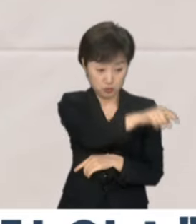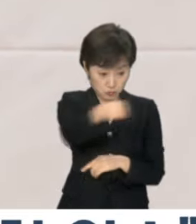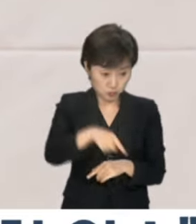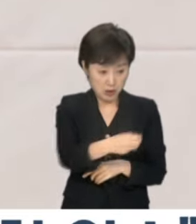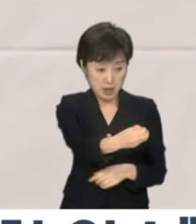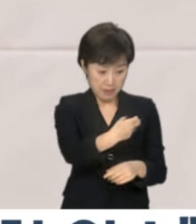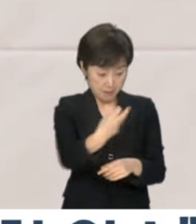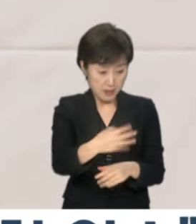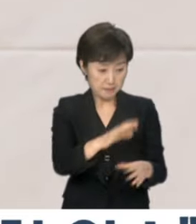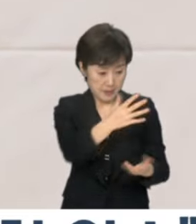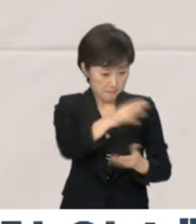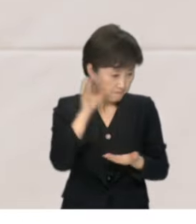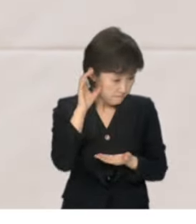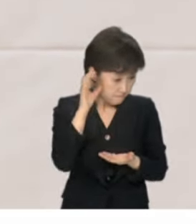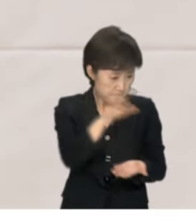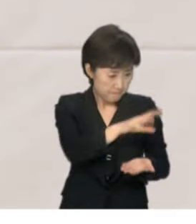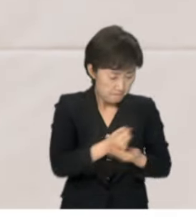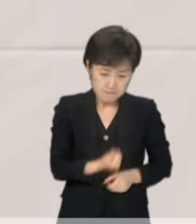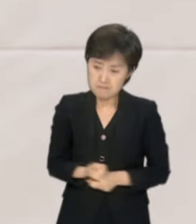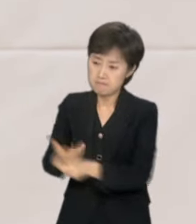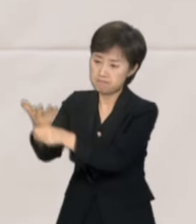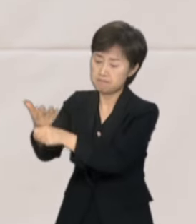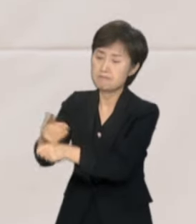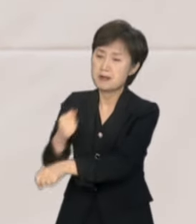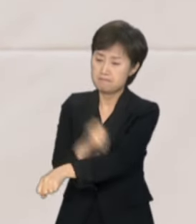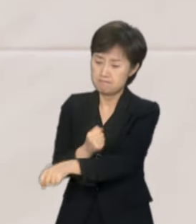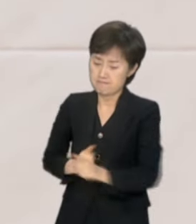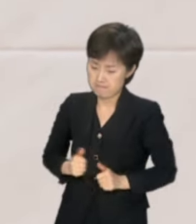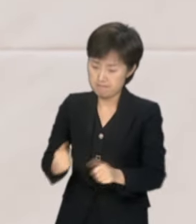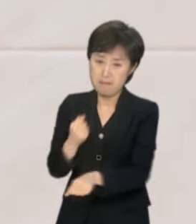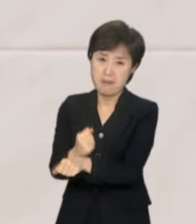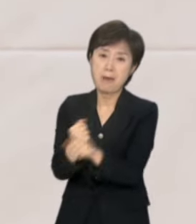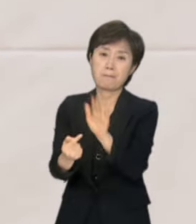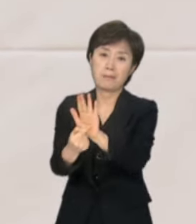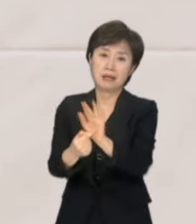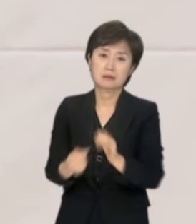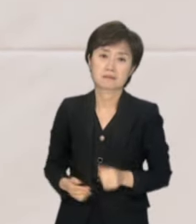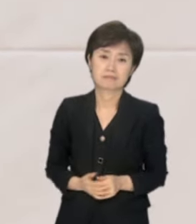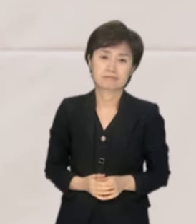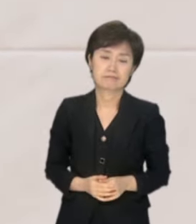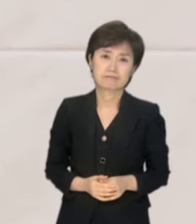시민들의 의견을 잘 전달하는 가교 역할에 충실하겠다고 강조했습니다.